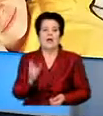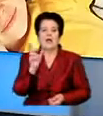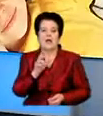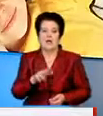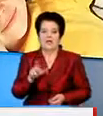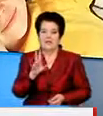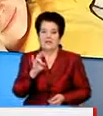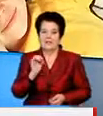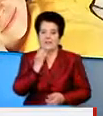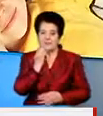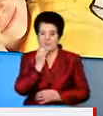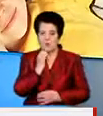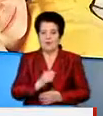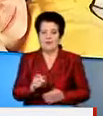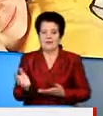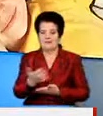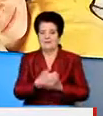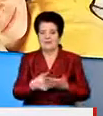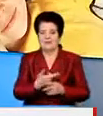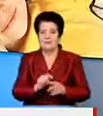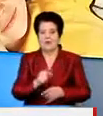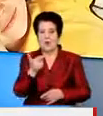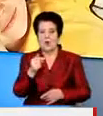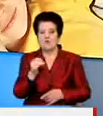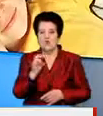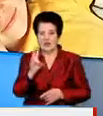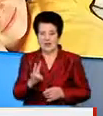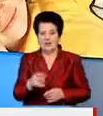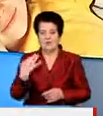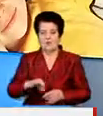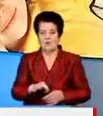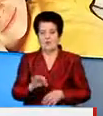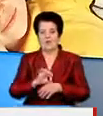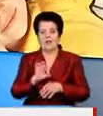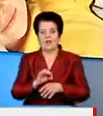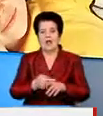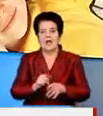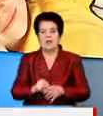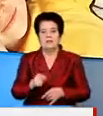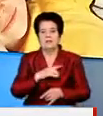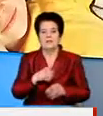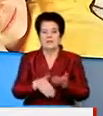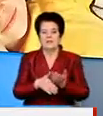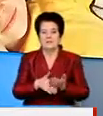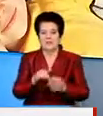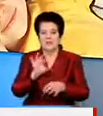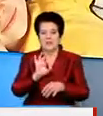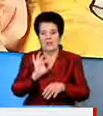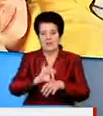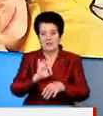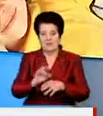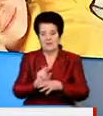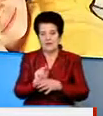Locuitorii din Isporin s-au mobilizat să-l ajute pe renumitul olar Vasile Gonciar să-și salveze fiul. Vasilica Gonciar a fost diagnosticat cu cancer și se află la